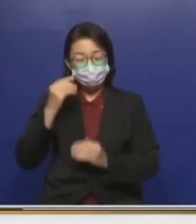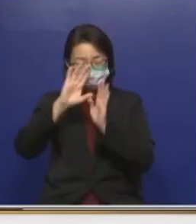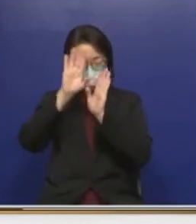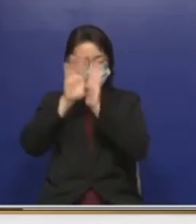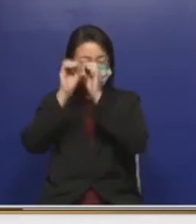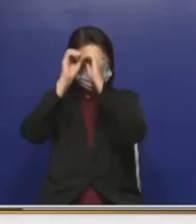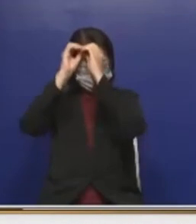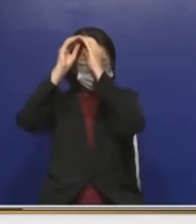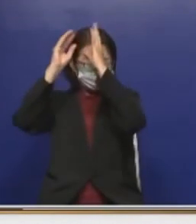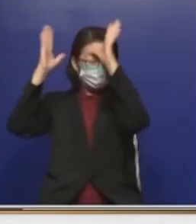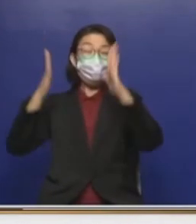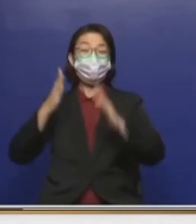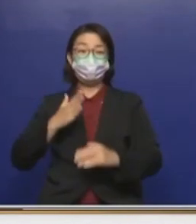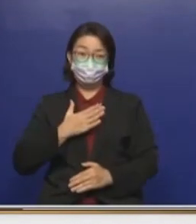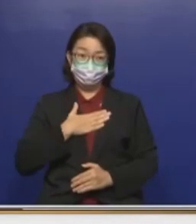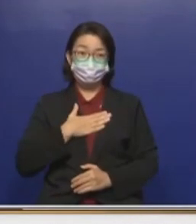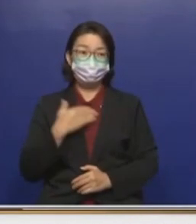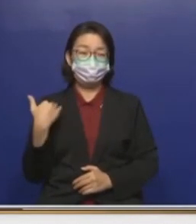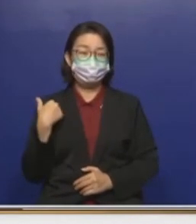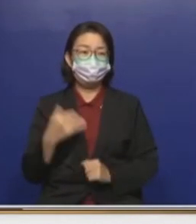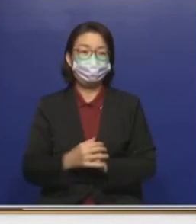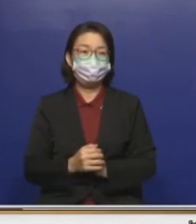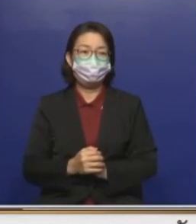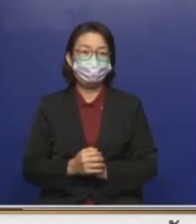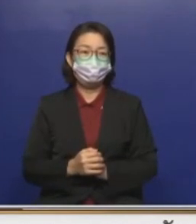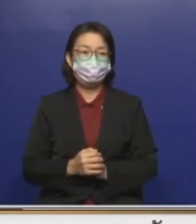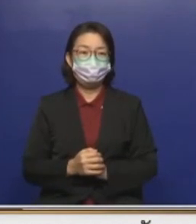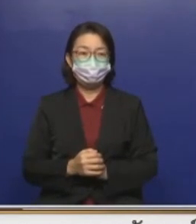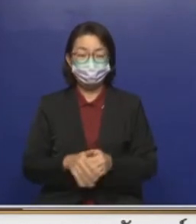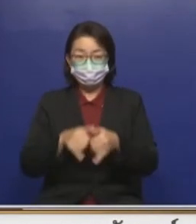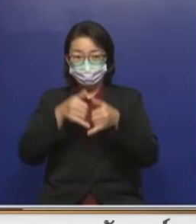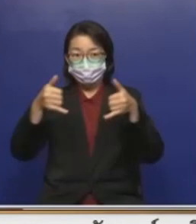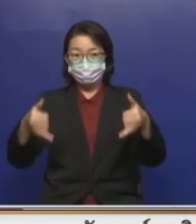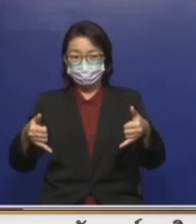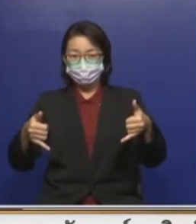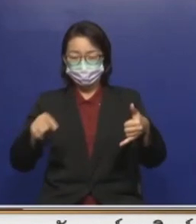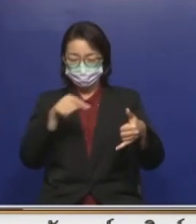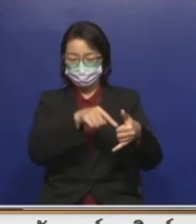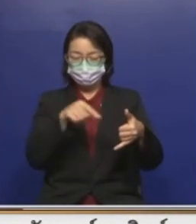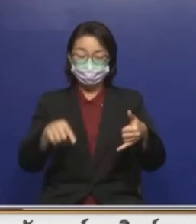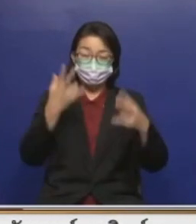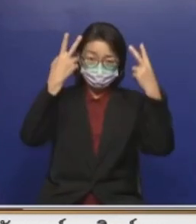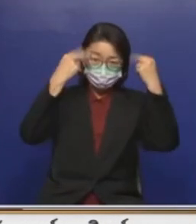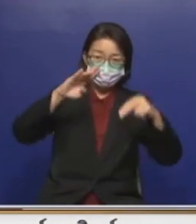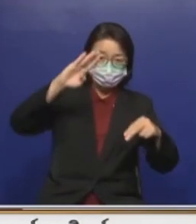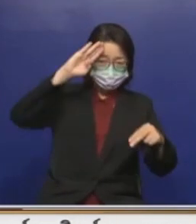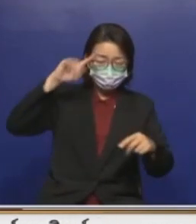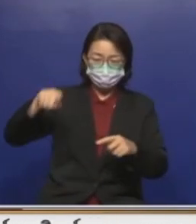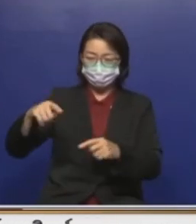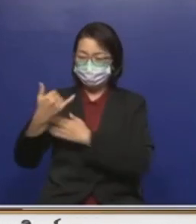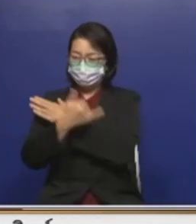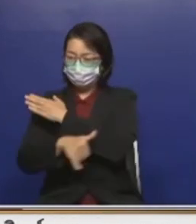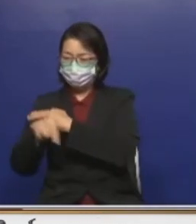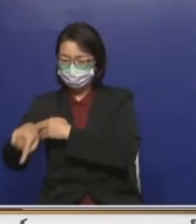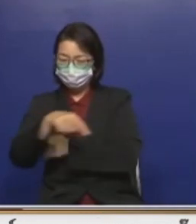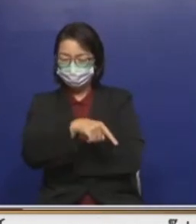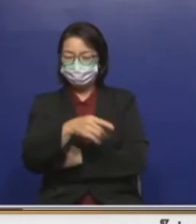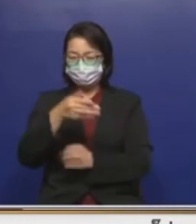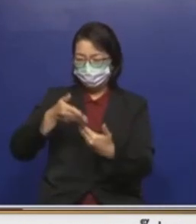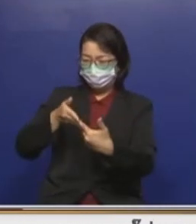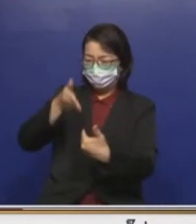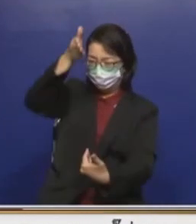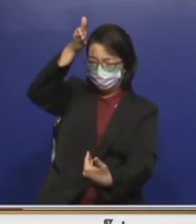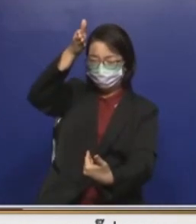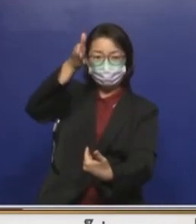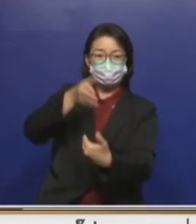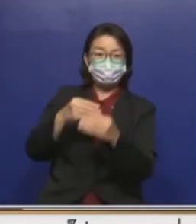นี้ค่ะระหว่างนายกรัฐมนตรีกับปัญหาของประเทศนี้มันเหมือนถูกกั้นด้วยกำแพงที่สูงม